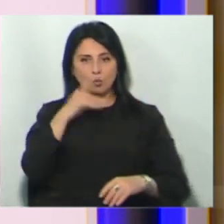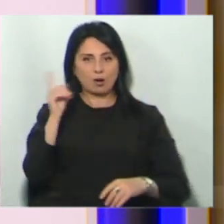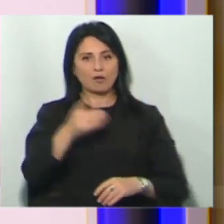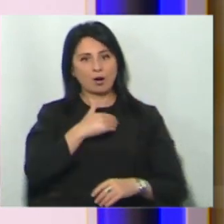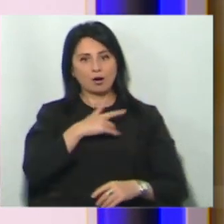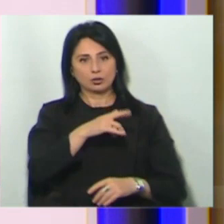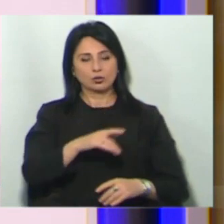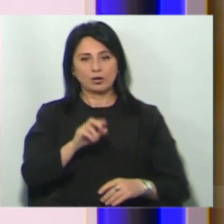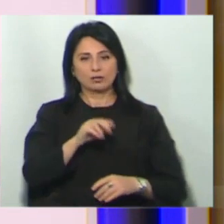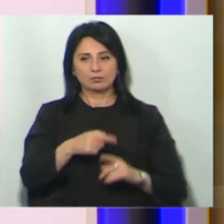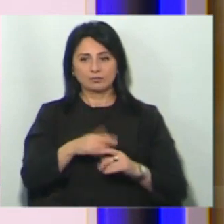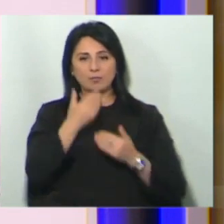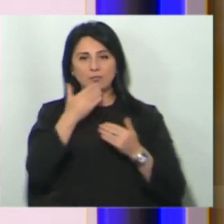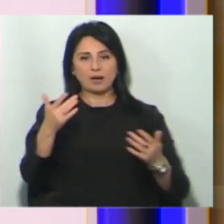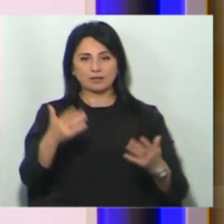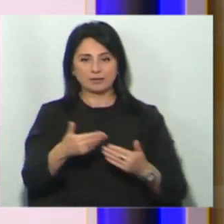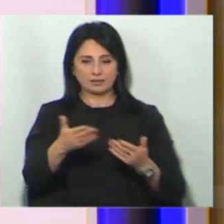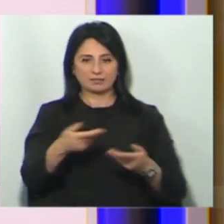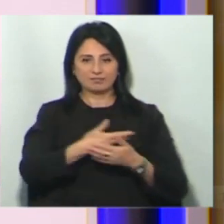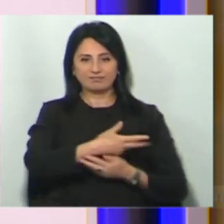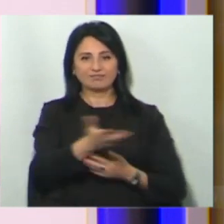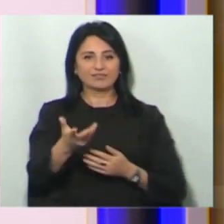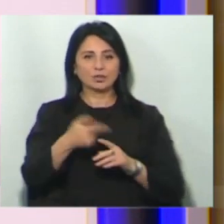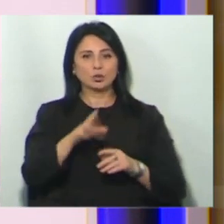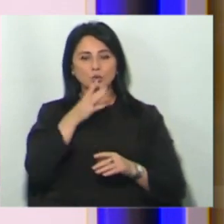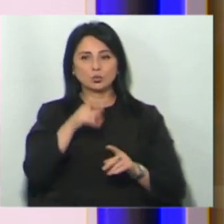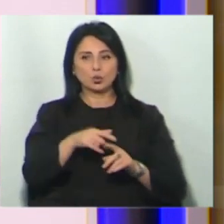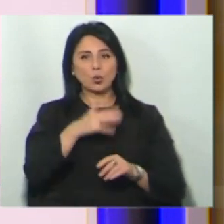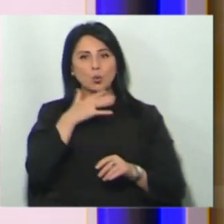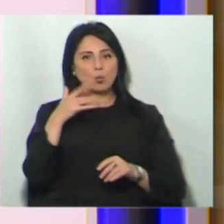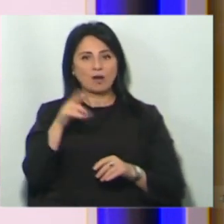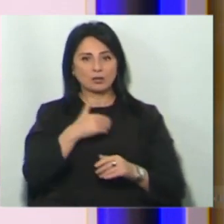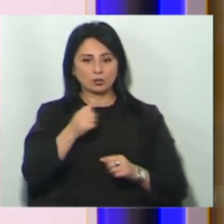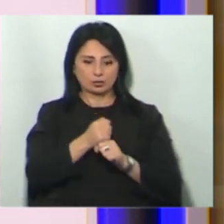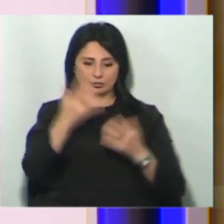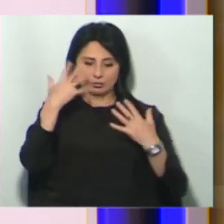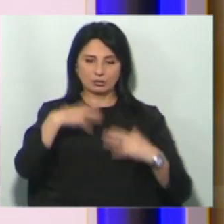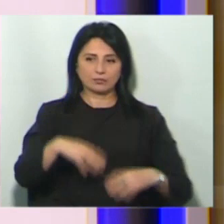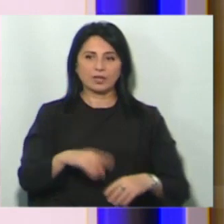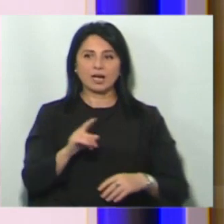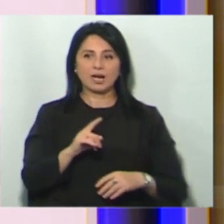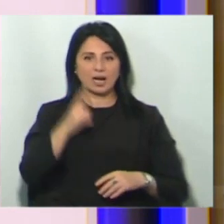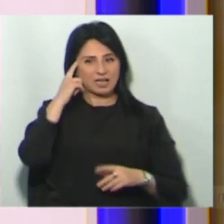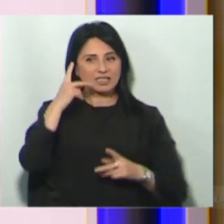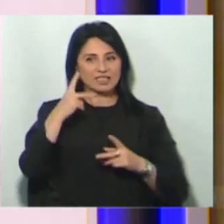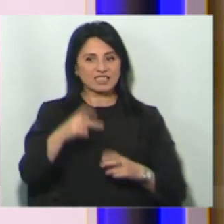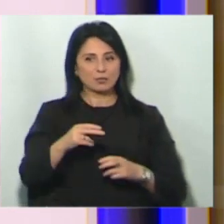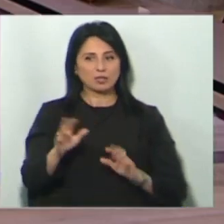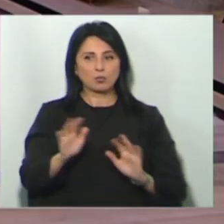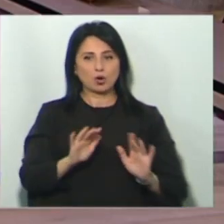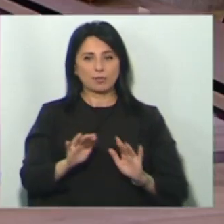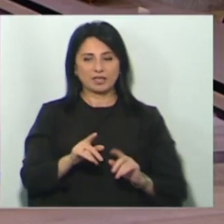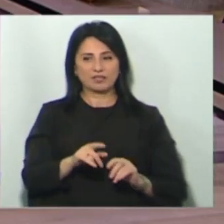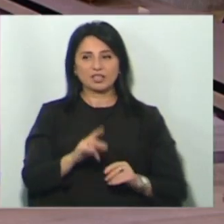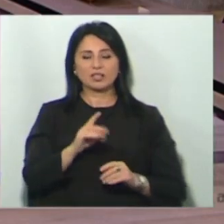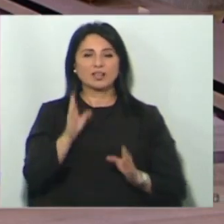უმრავლესობა. Და თუ ვერ მიდის სურვილი აქვს აბსოლუტურ უმრავლესობას. Ეს იმას ნიშნავს, რომ გარკვეული სტერეოტიპი მაინც მოქმედებს